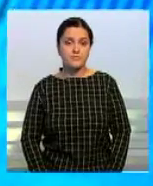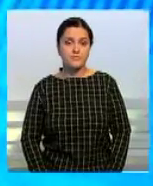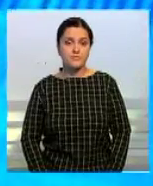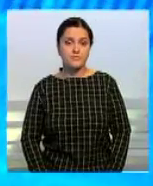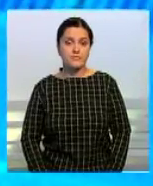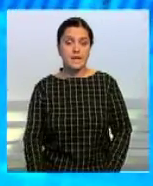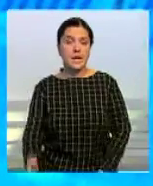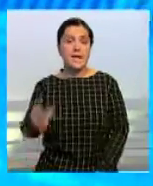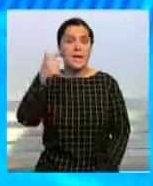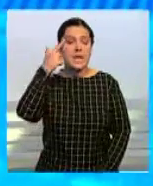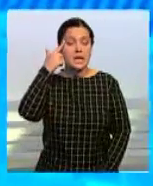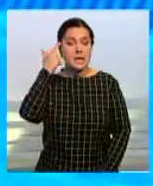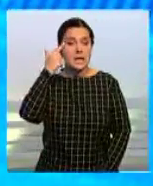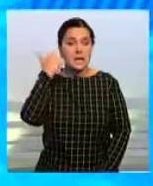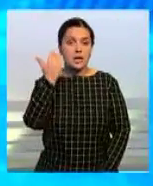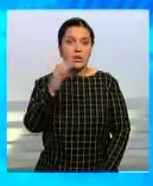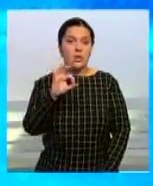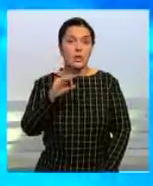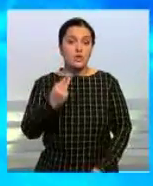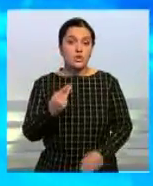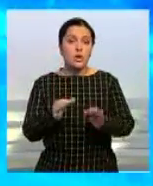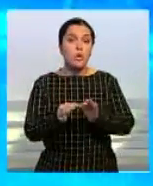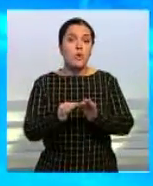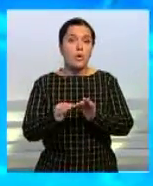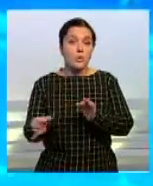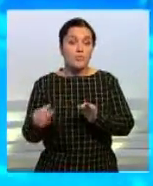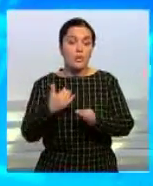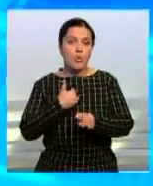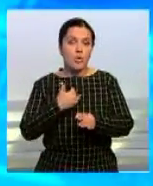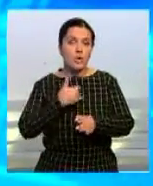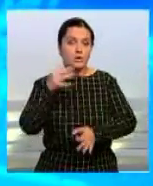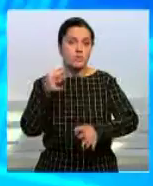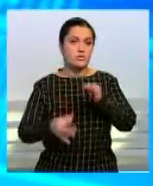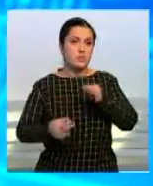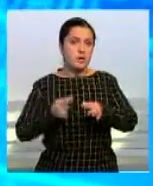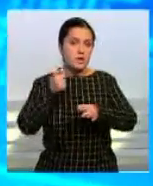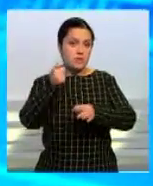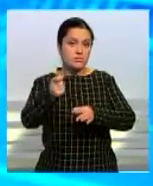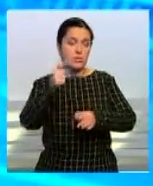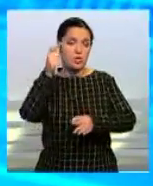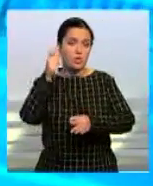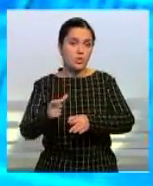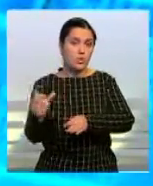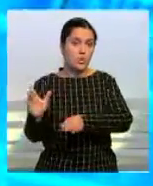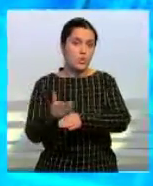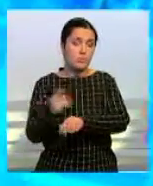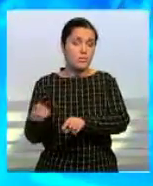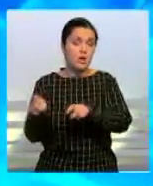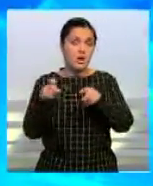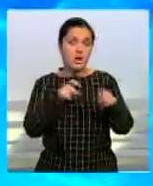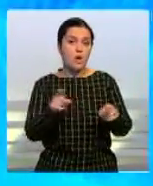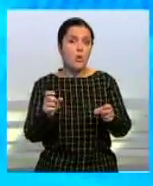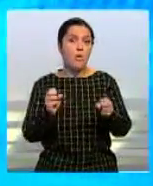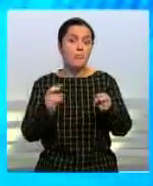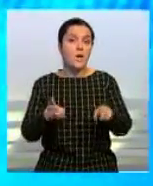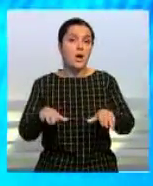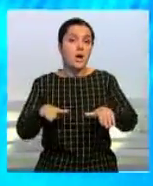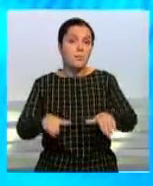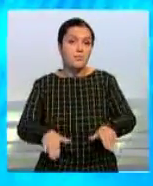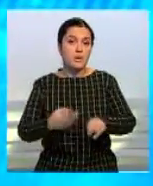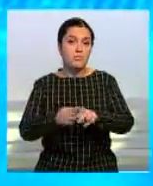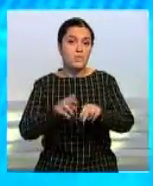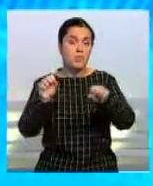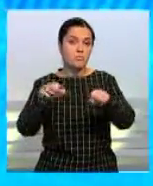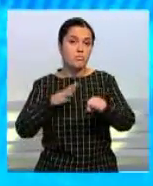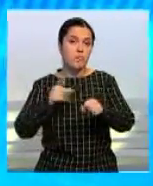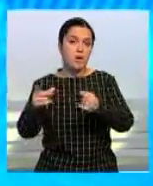Власти Карасуйского района Ошской области Кыргызстана намерены в судебном порядке переселять местных жителей из опасных мест. Речь об